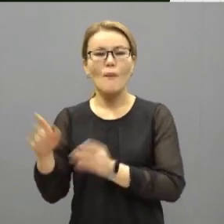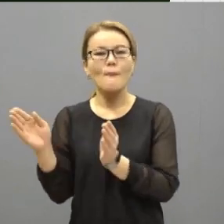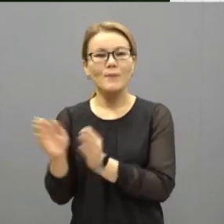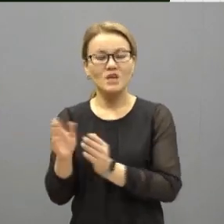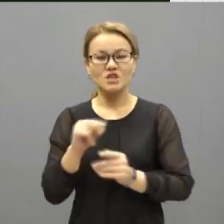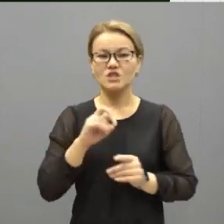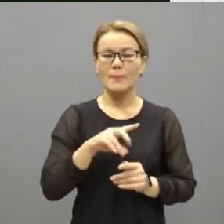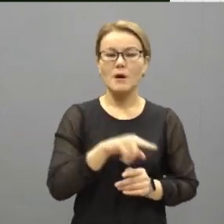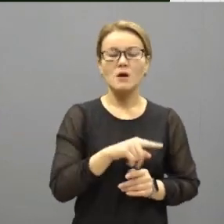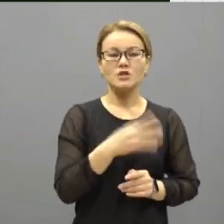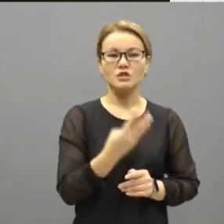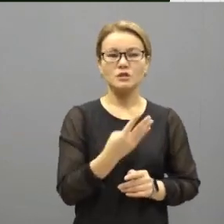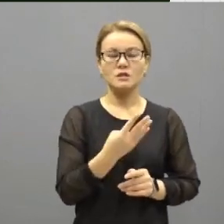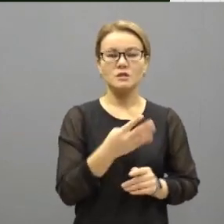чем